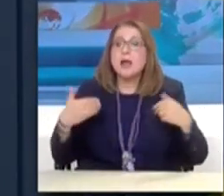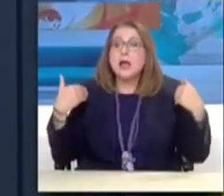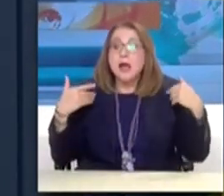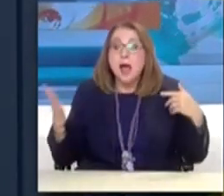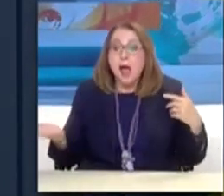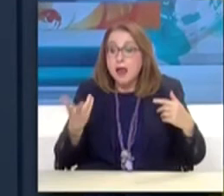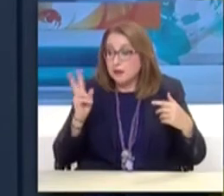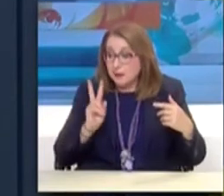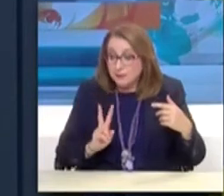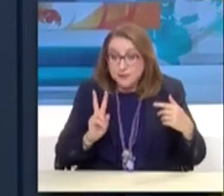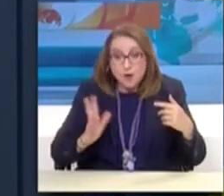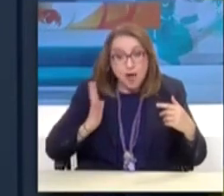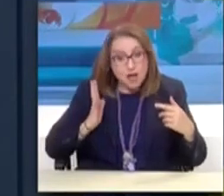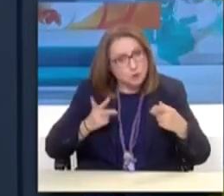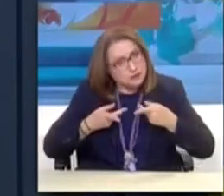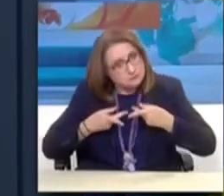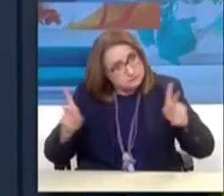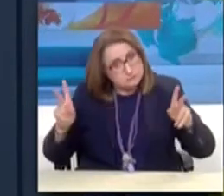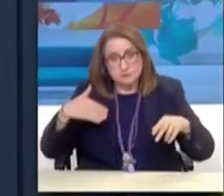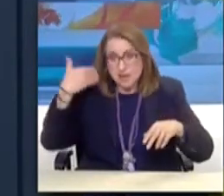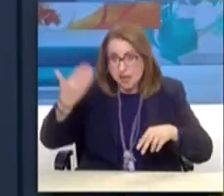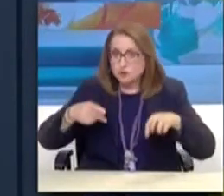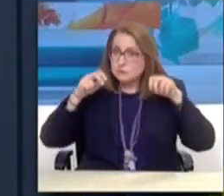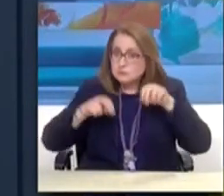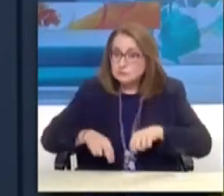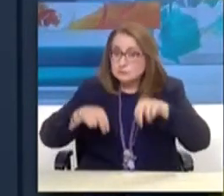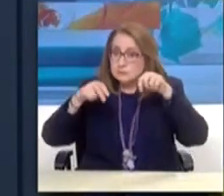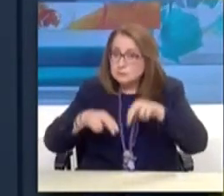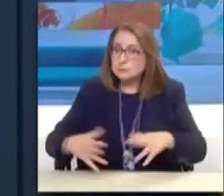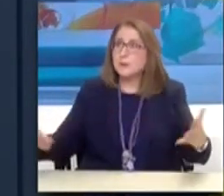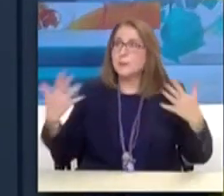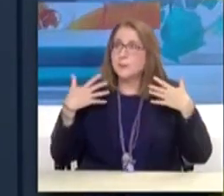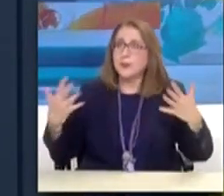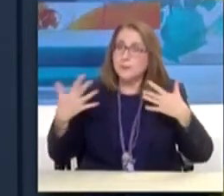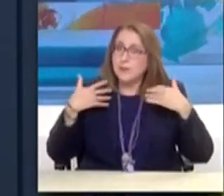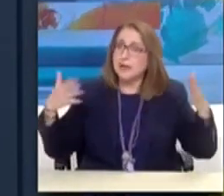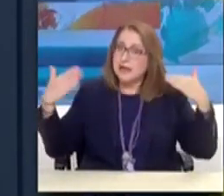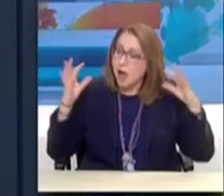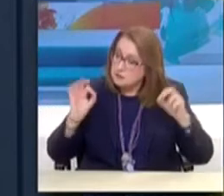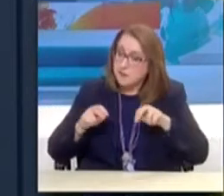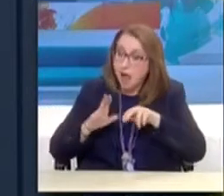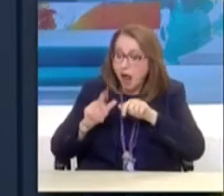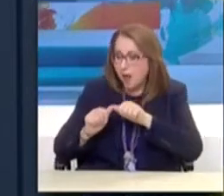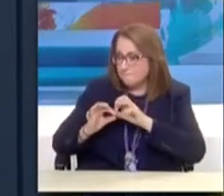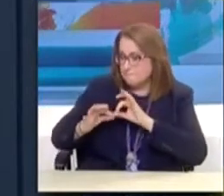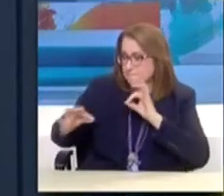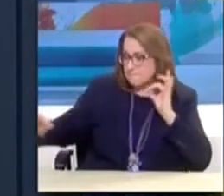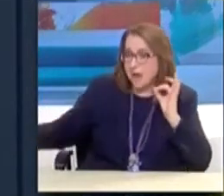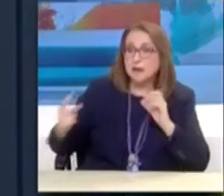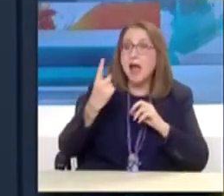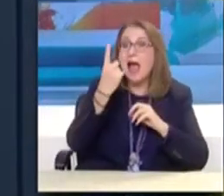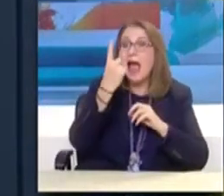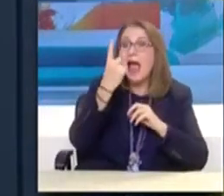δύο άτομα, τηρώντας απαρέγκλιτα την αναγκαία απόσταση 1,5 μέτρου και την κίνηση με κατοικίδιο